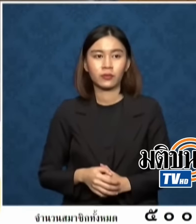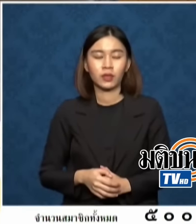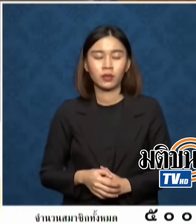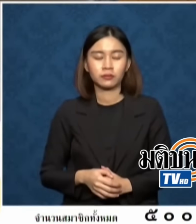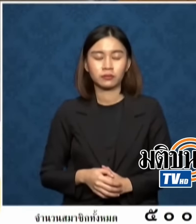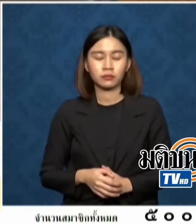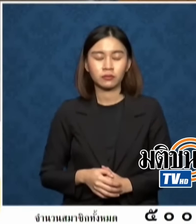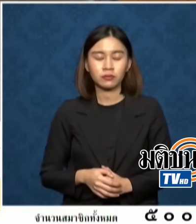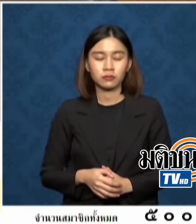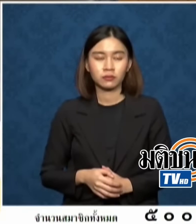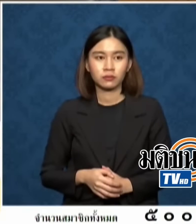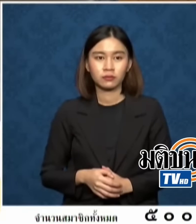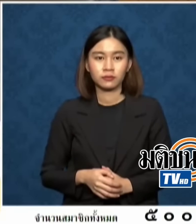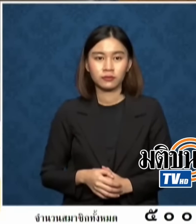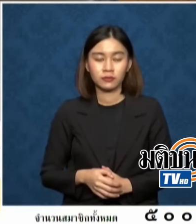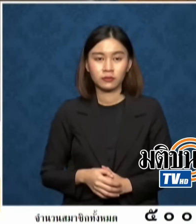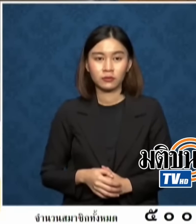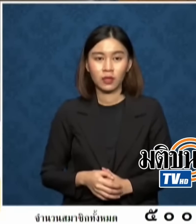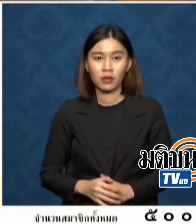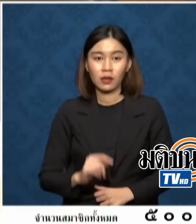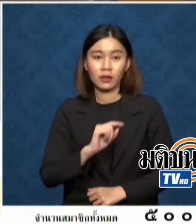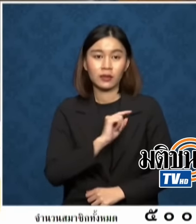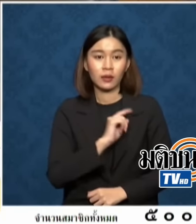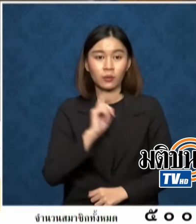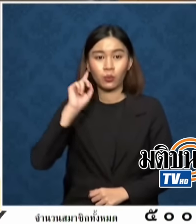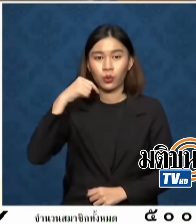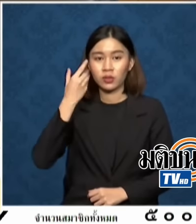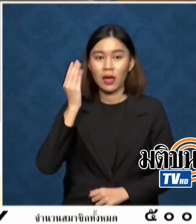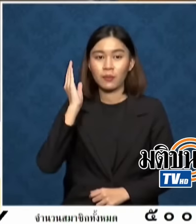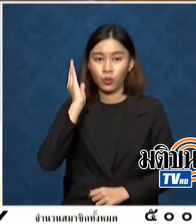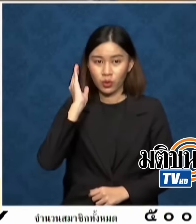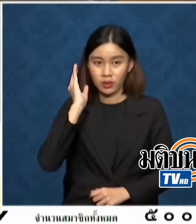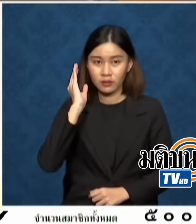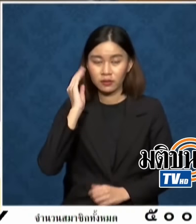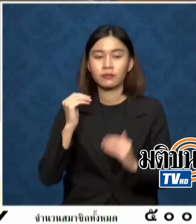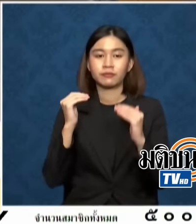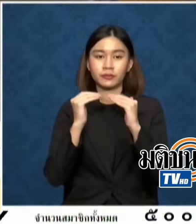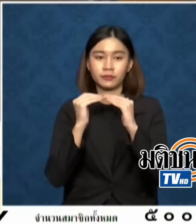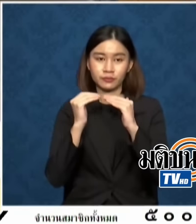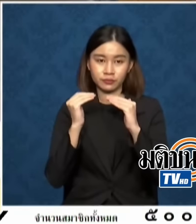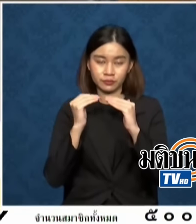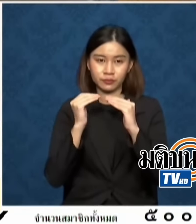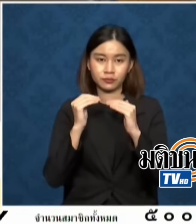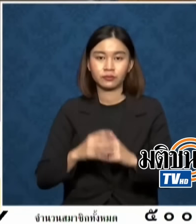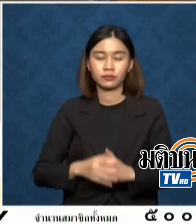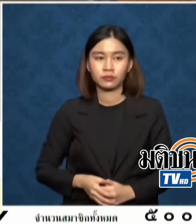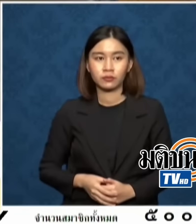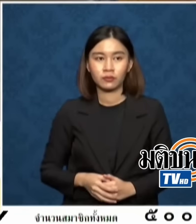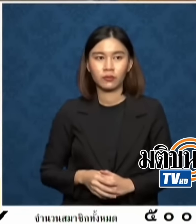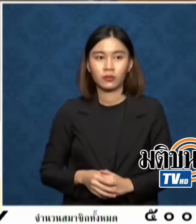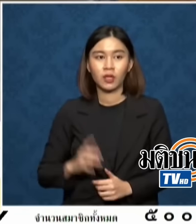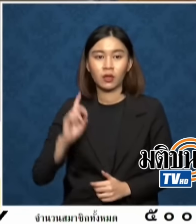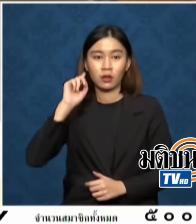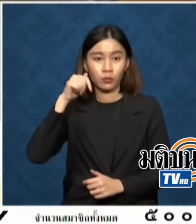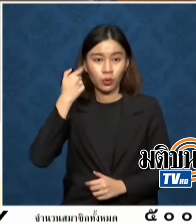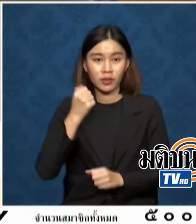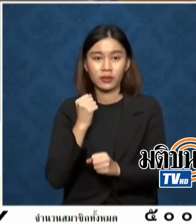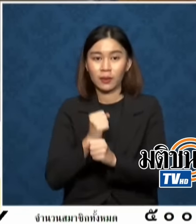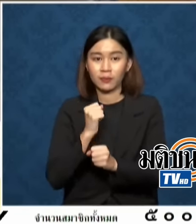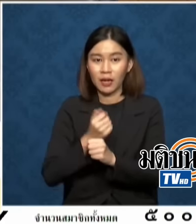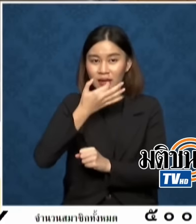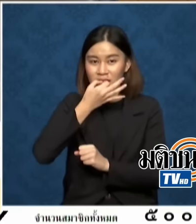ทำให้บทบาทผู้ชายผู้หญิงมีความเท่าเทียมผู้หญิงสามารถทำ